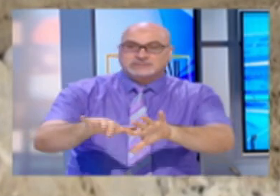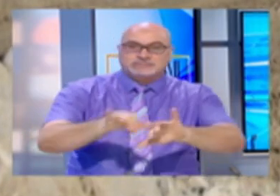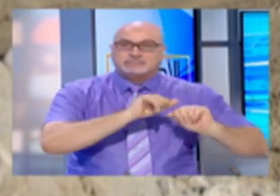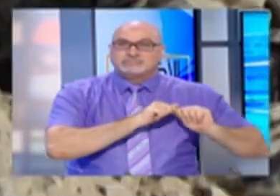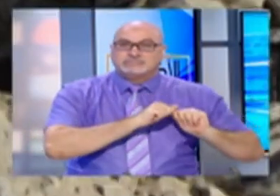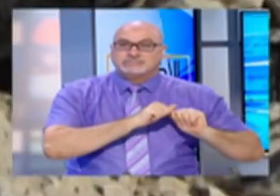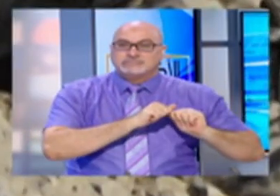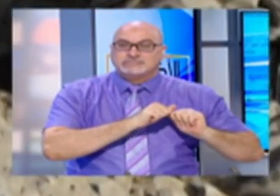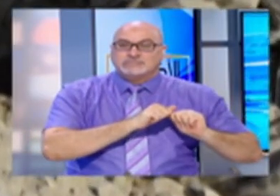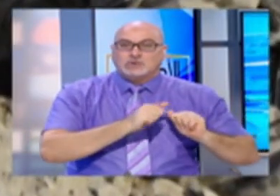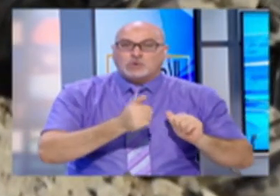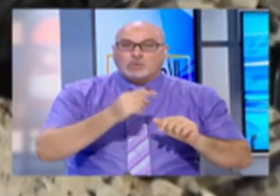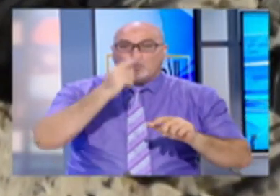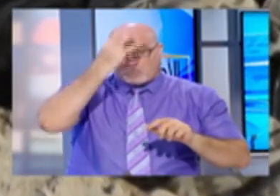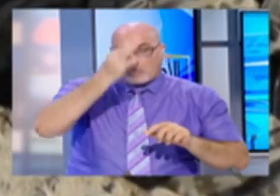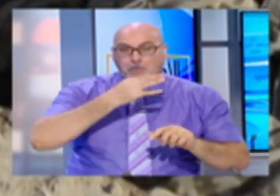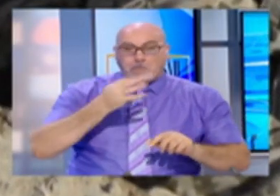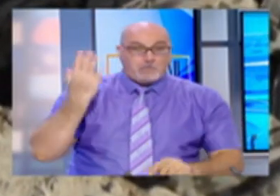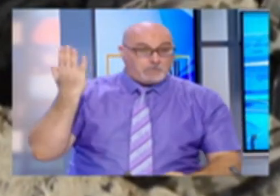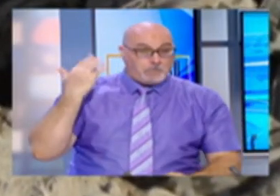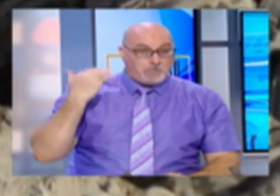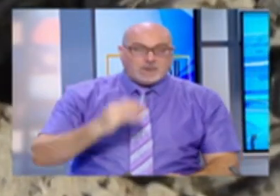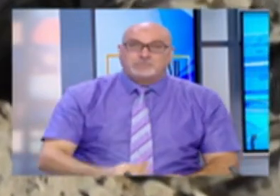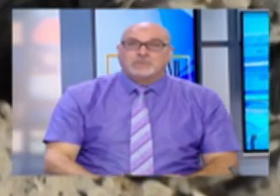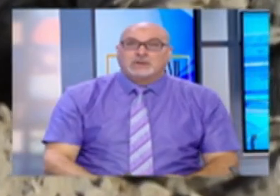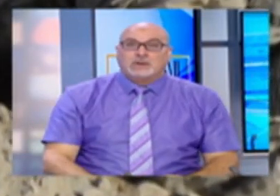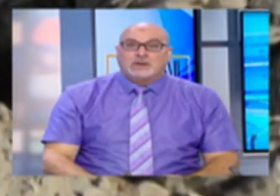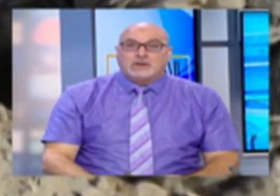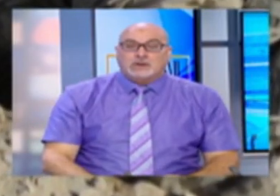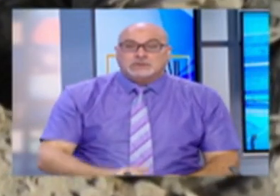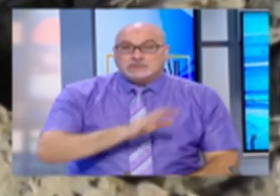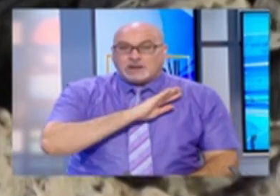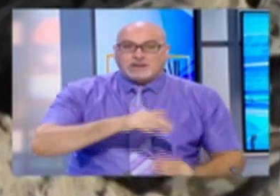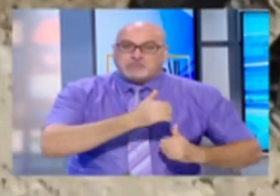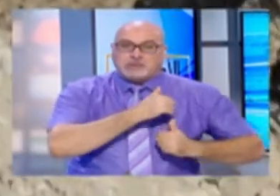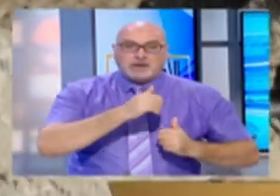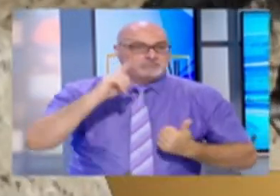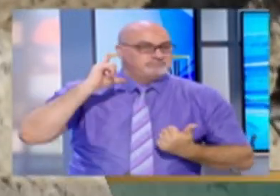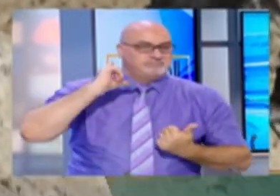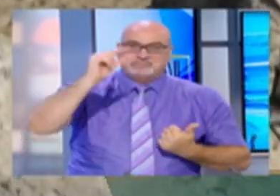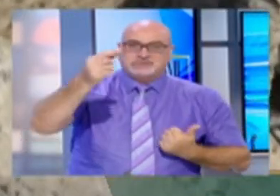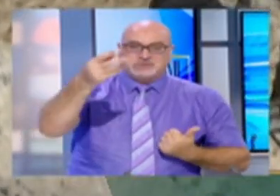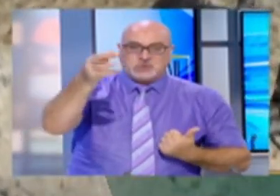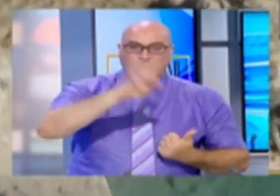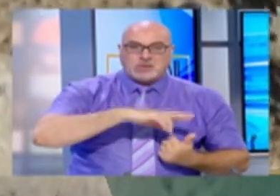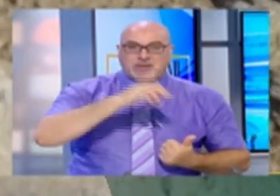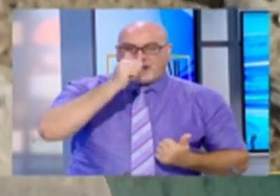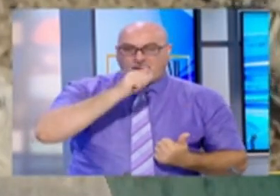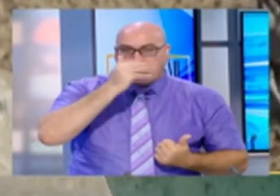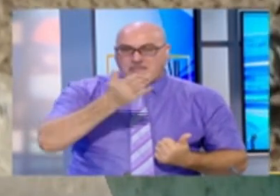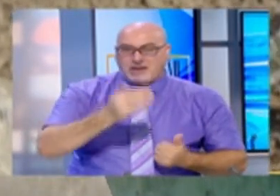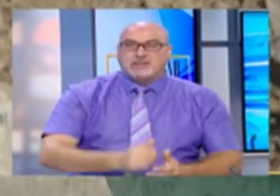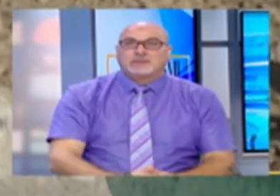قد بدأتها في مايو الماضية، حيث غادر أكثر آخر جنود الجيش الألماني كابول حسب